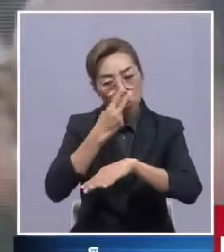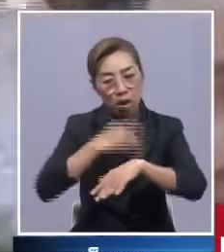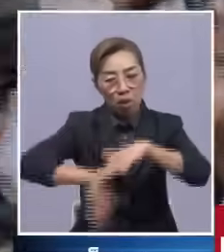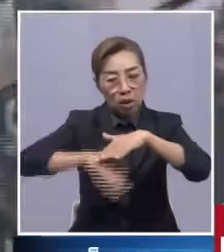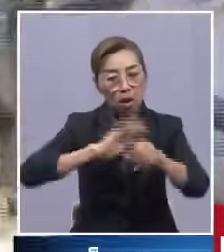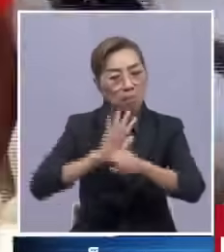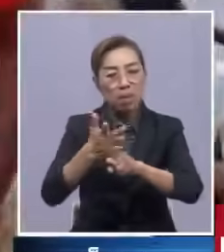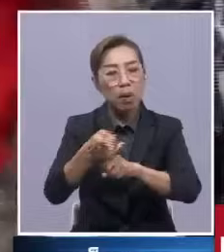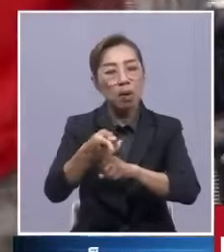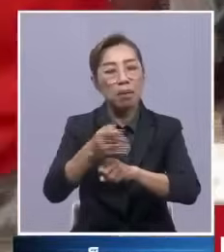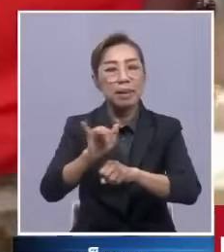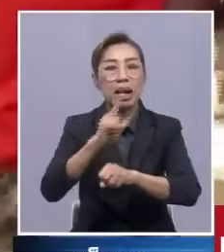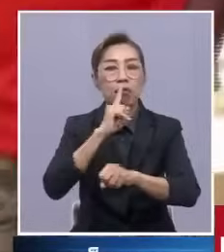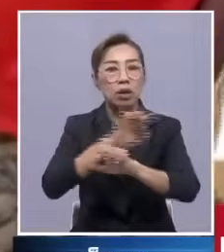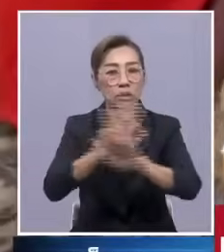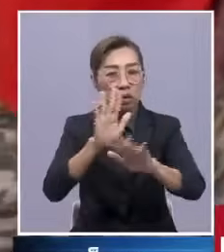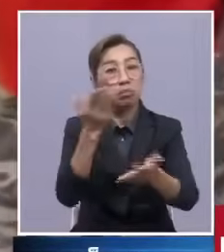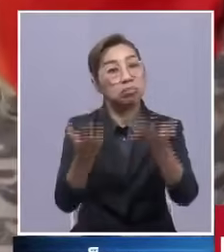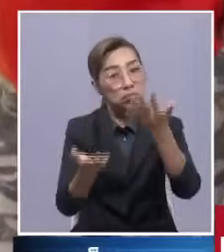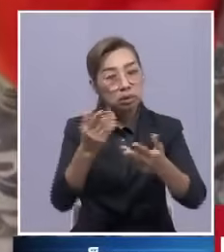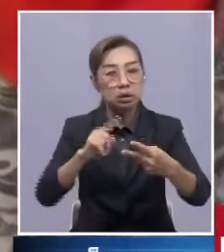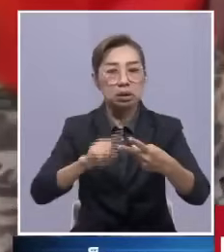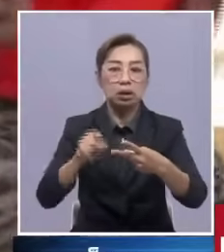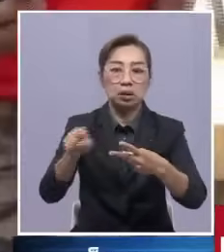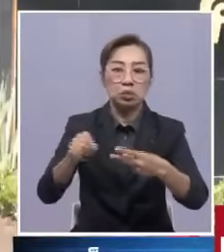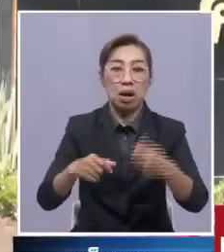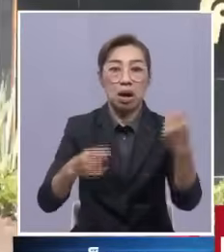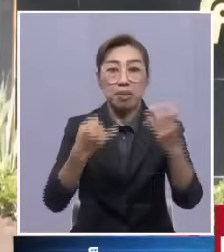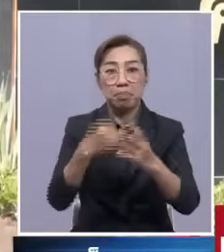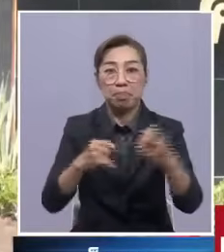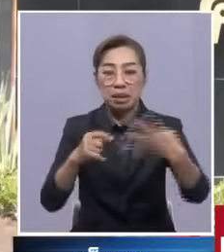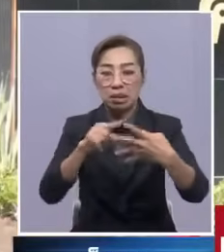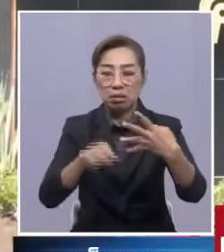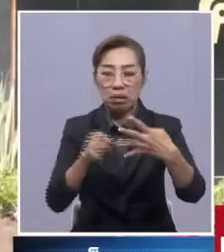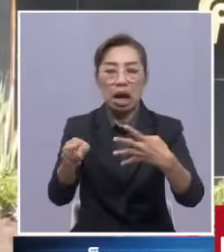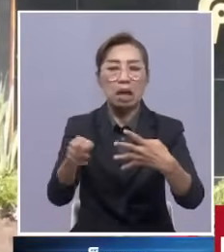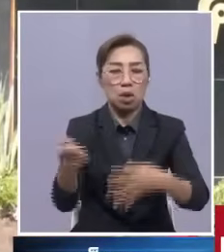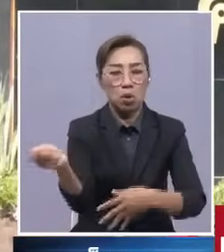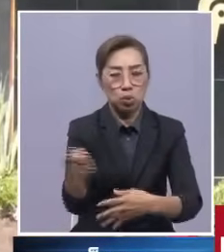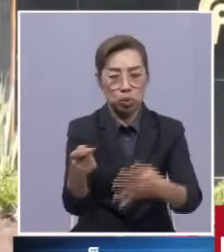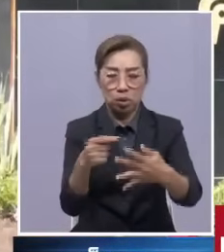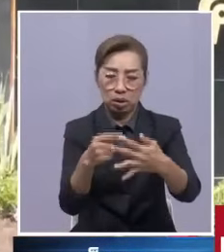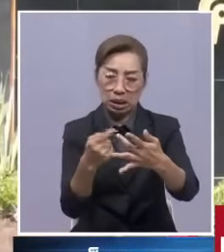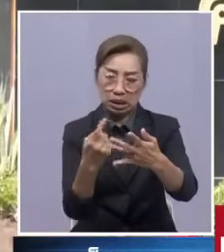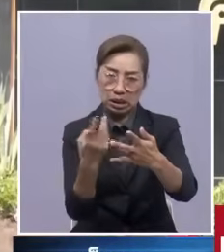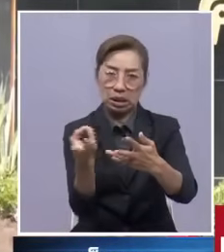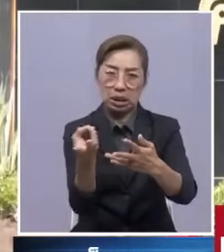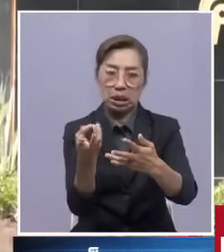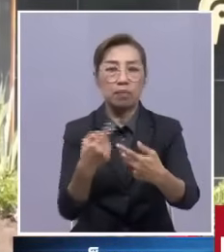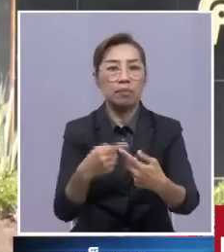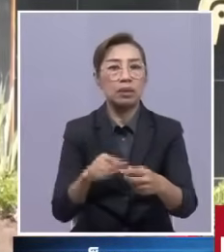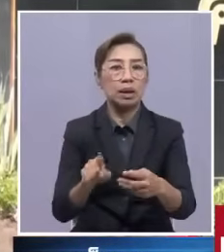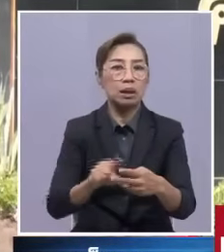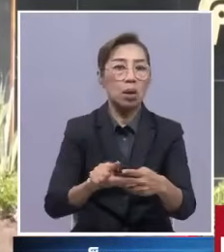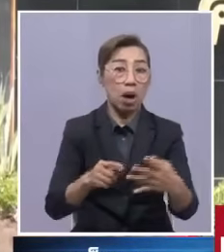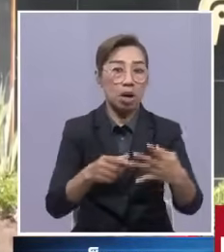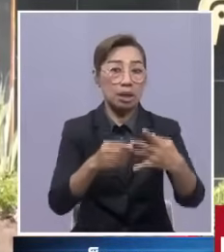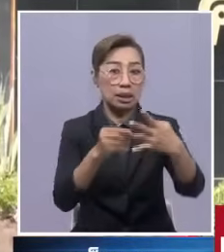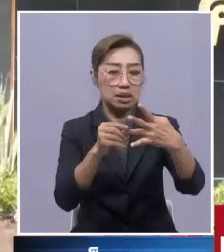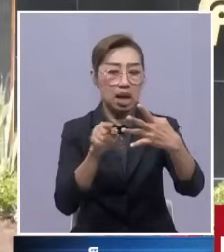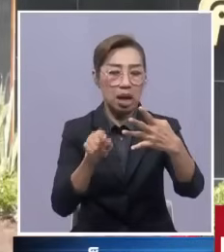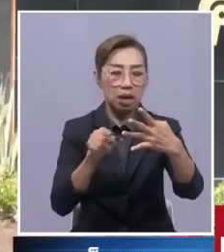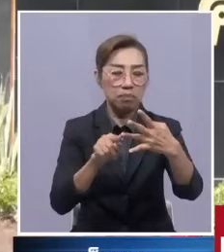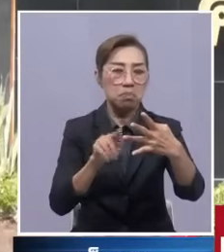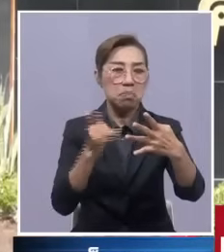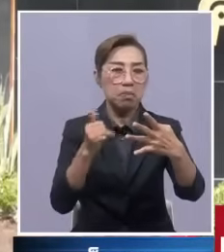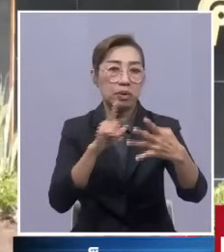อ2ลุงพลอาจจะถูกลงอาญาในบางมาตรานะครับและ3ลุงพลอาจจะถูกยกฟ้องในข้อหาที่3คือการกระ